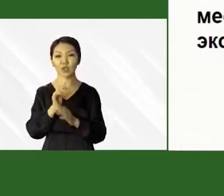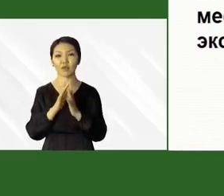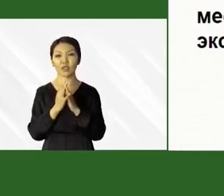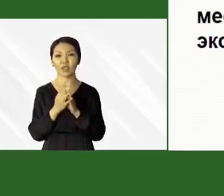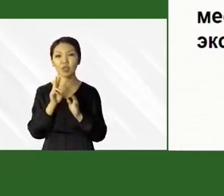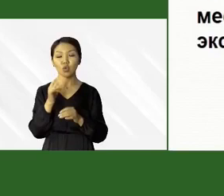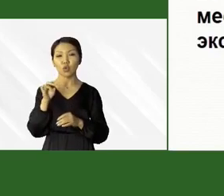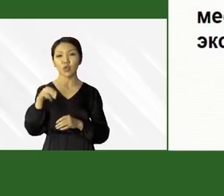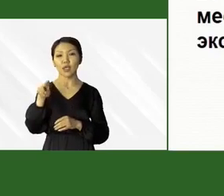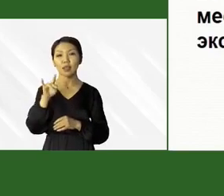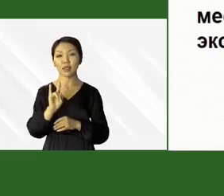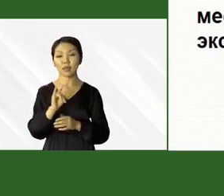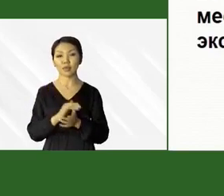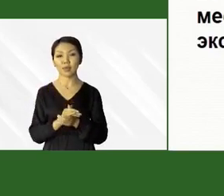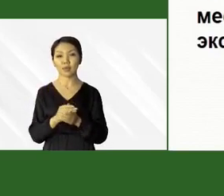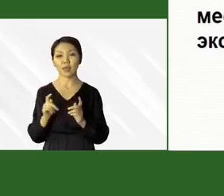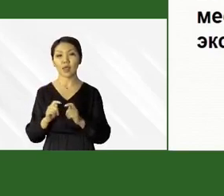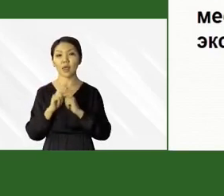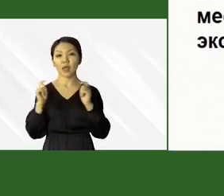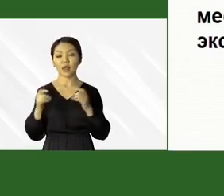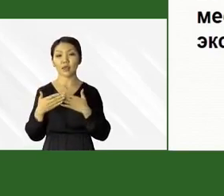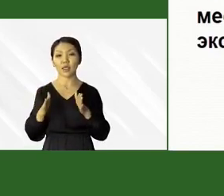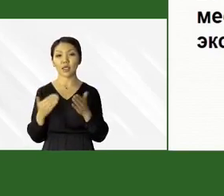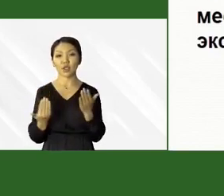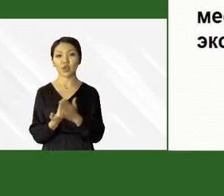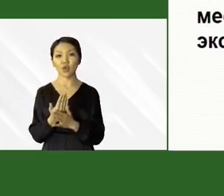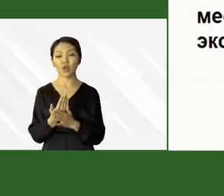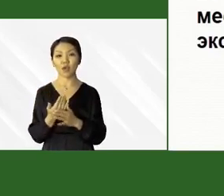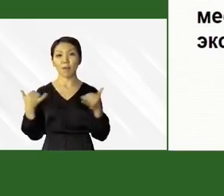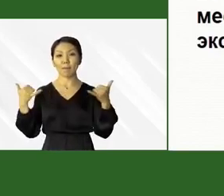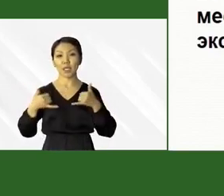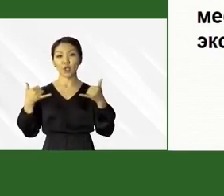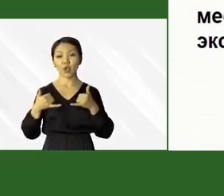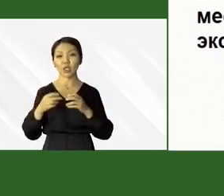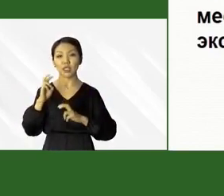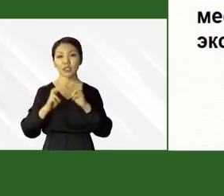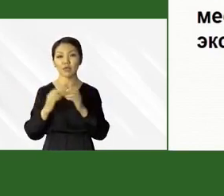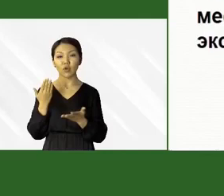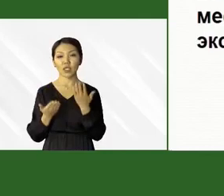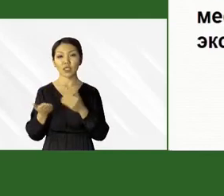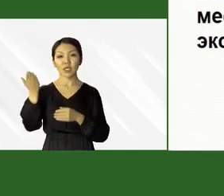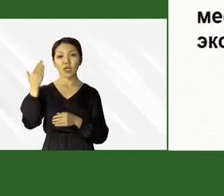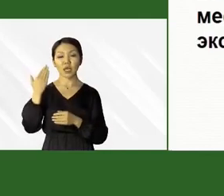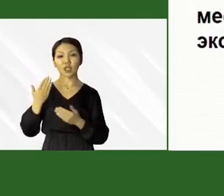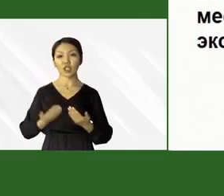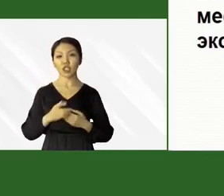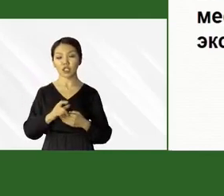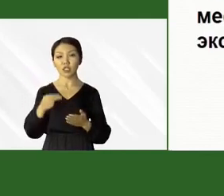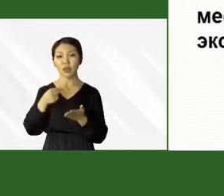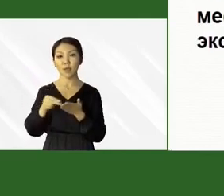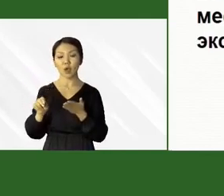селе Куганды открыли новый бетонный завод. Если раньше жители Таласской области